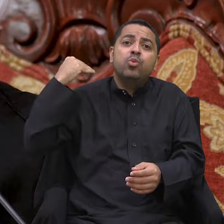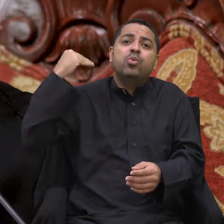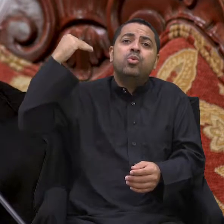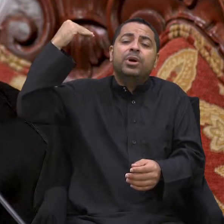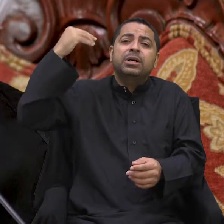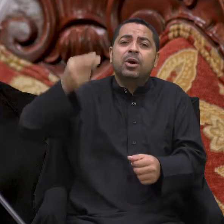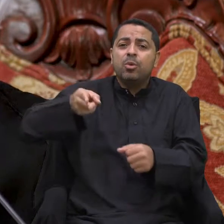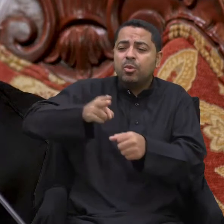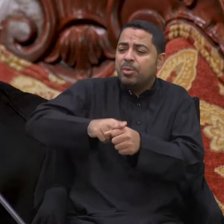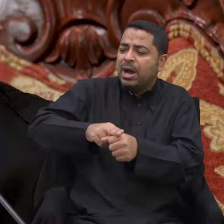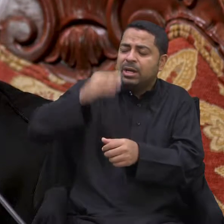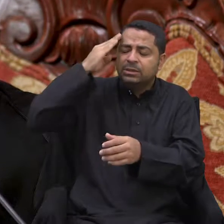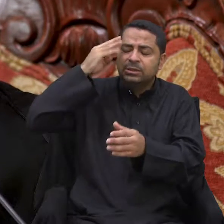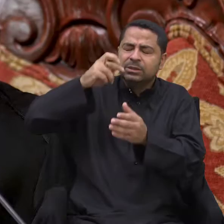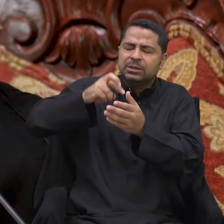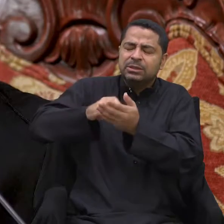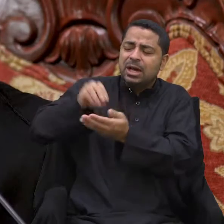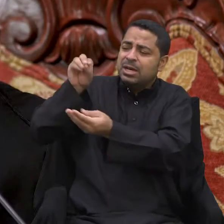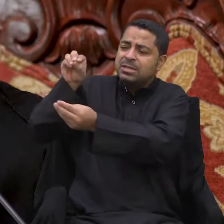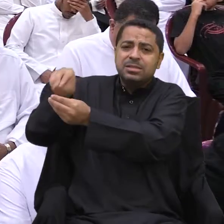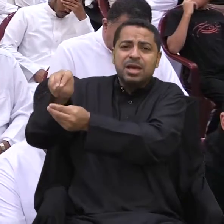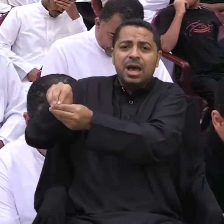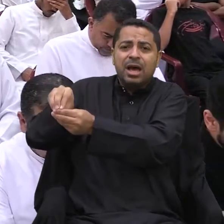واترك اللطم على الخد